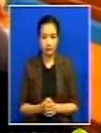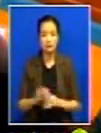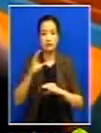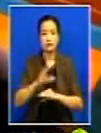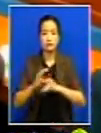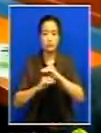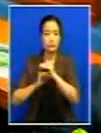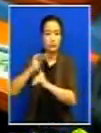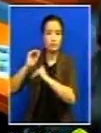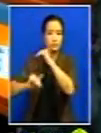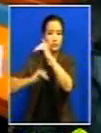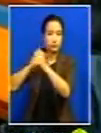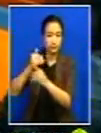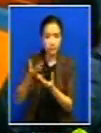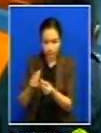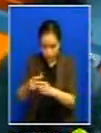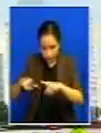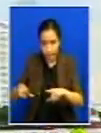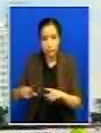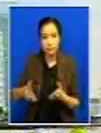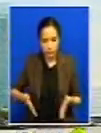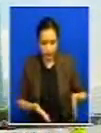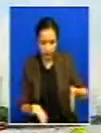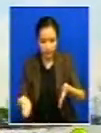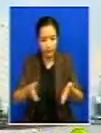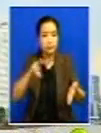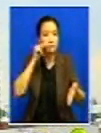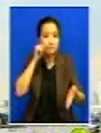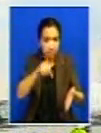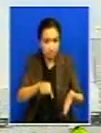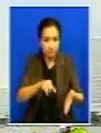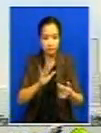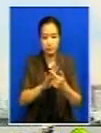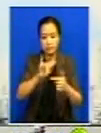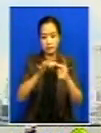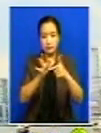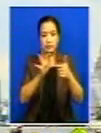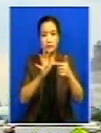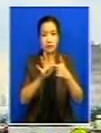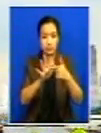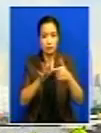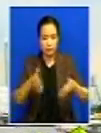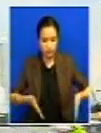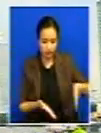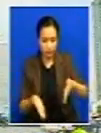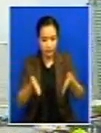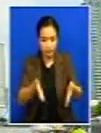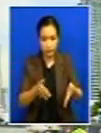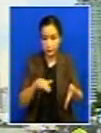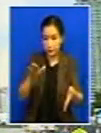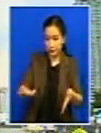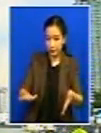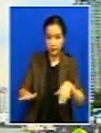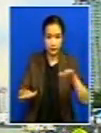การพัฒนาพื้นที่ริมฝั่งแม่น้ำเจ้าพระยาเนี่ยนะครับก็จะเปิดโอกาสให้กับประชาชนทุกคนเนี่ยเข้าถึงพื้นที่ริมน้ำอย่างเท่